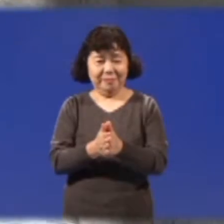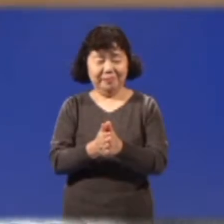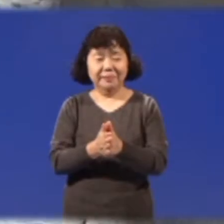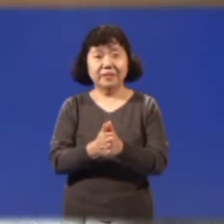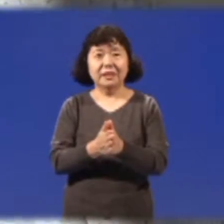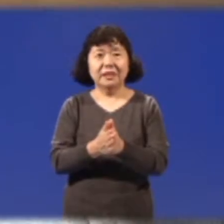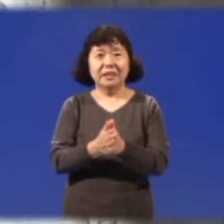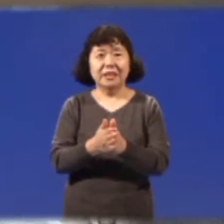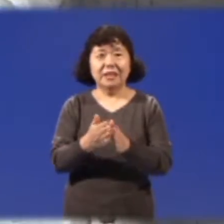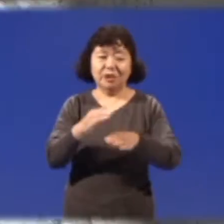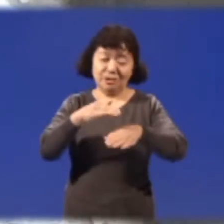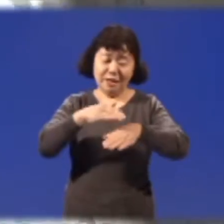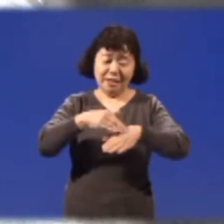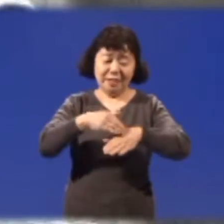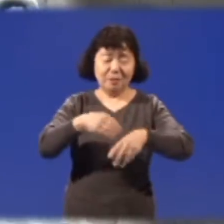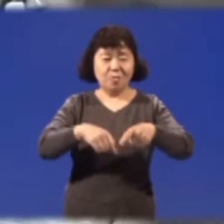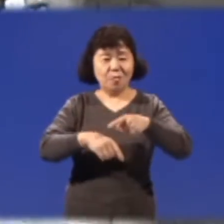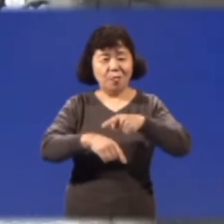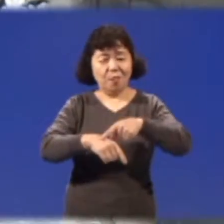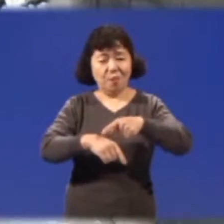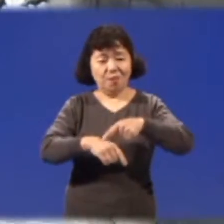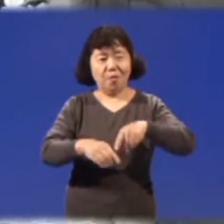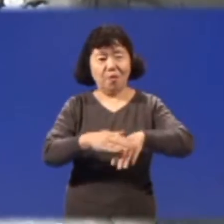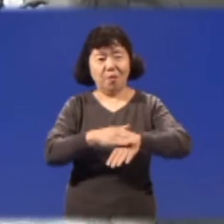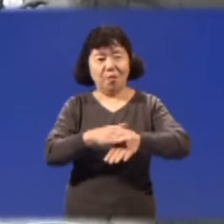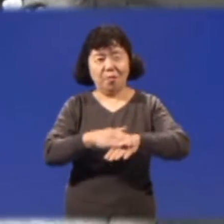そして手の甲、